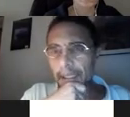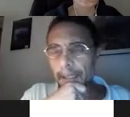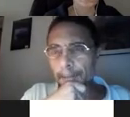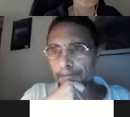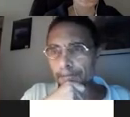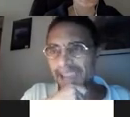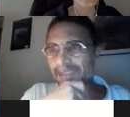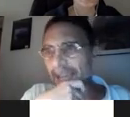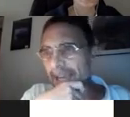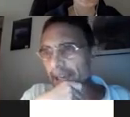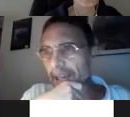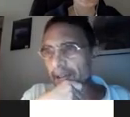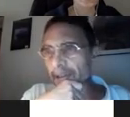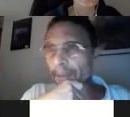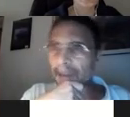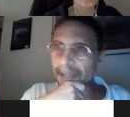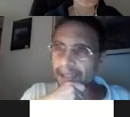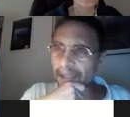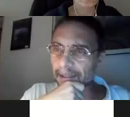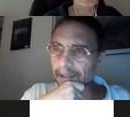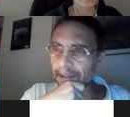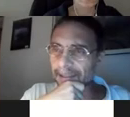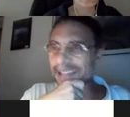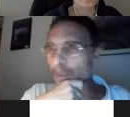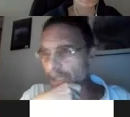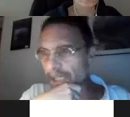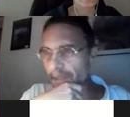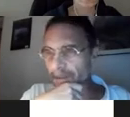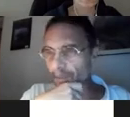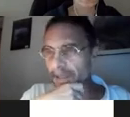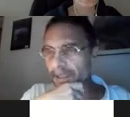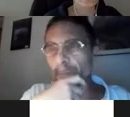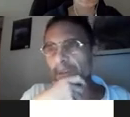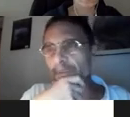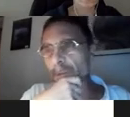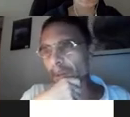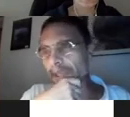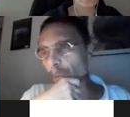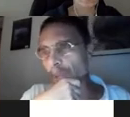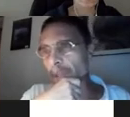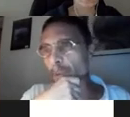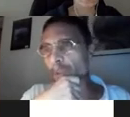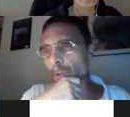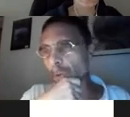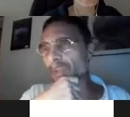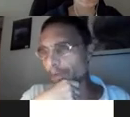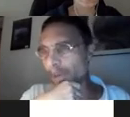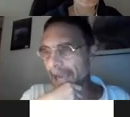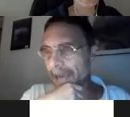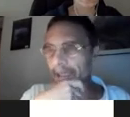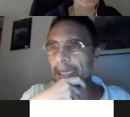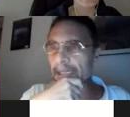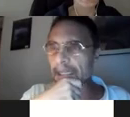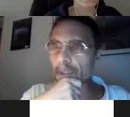evitare, da una parte, negazionismi, e ovviamente, quindi, riferisco a quelli istituzionali, cioè le istituzioni non devono